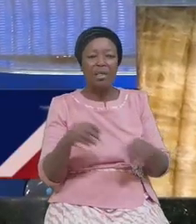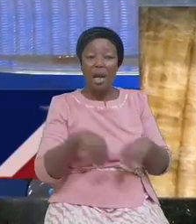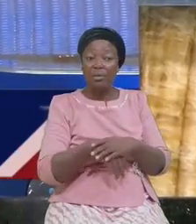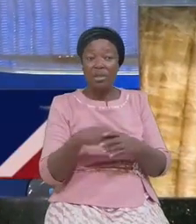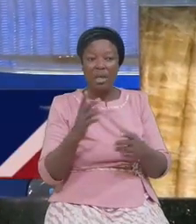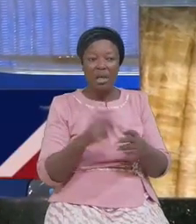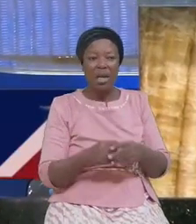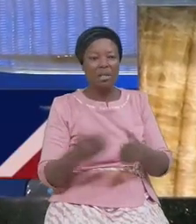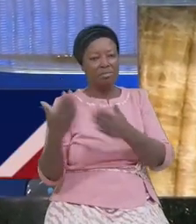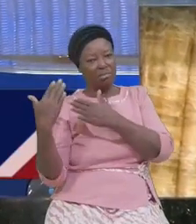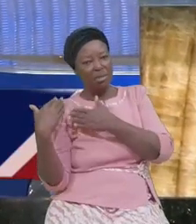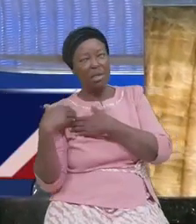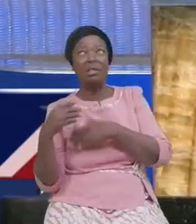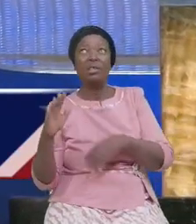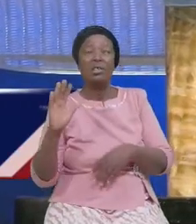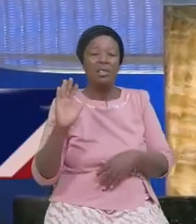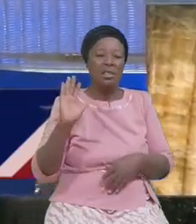Portant son opprobre.